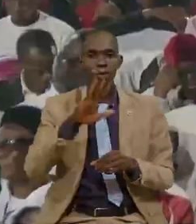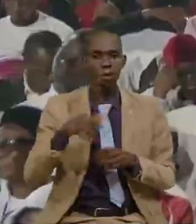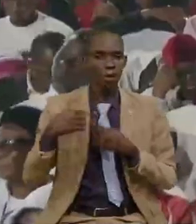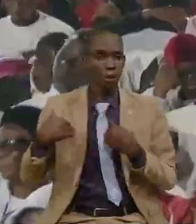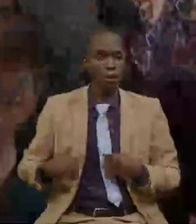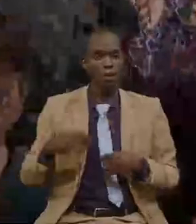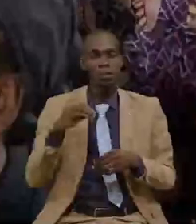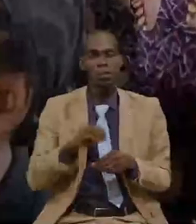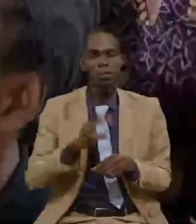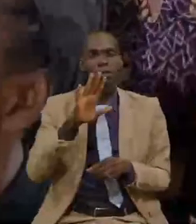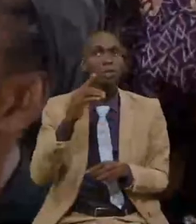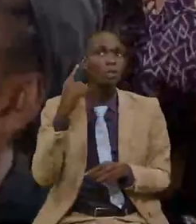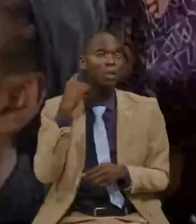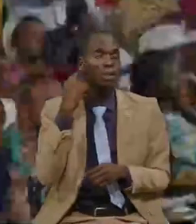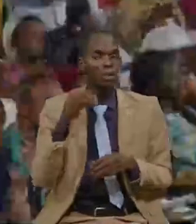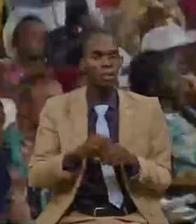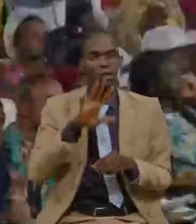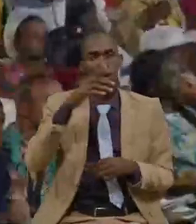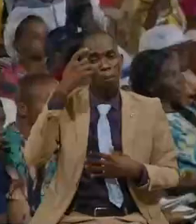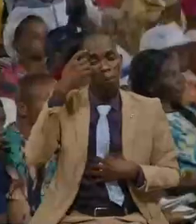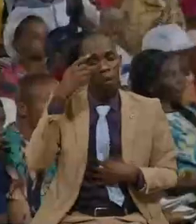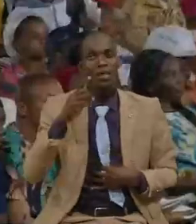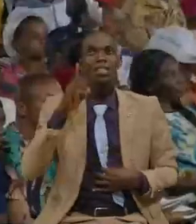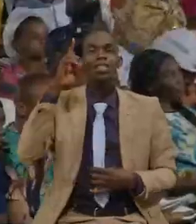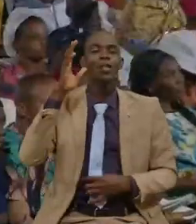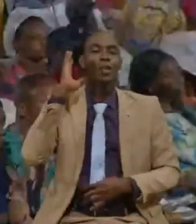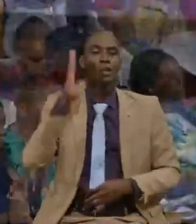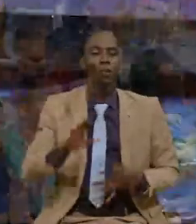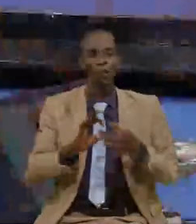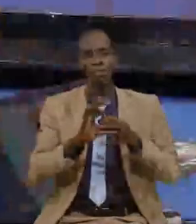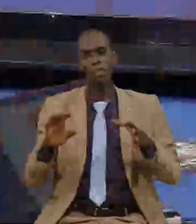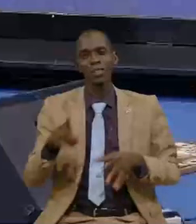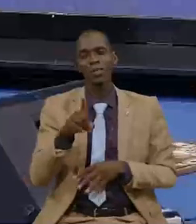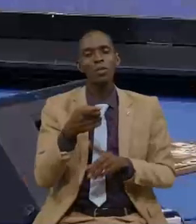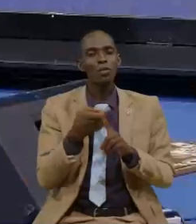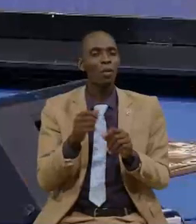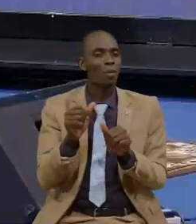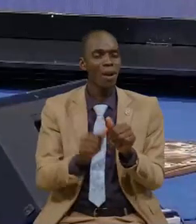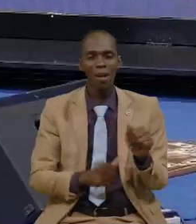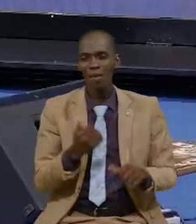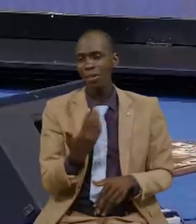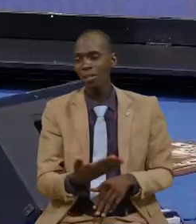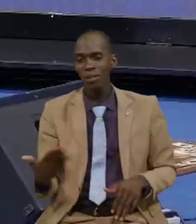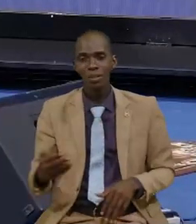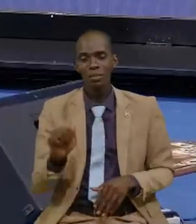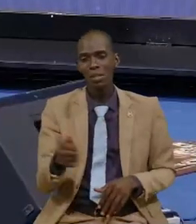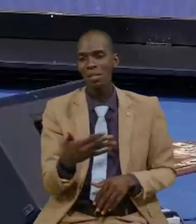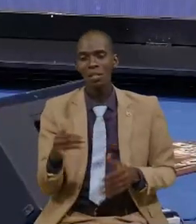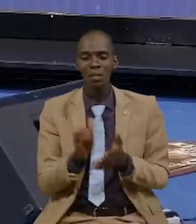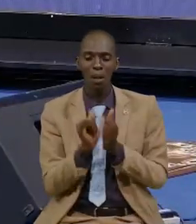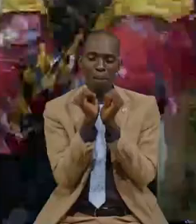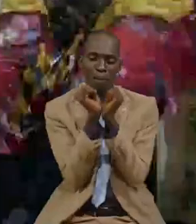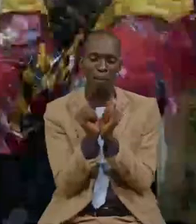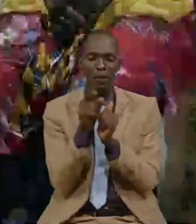Il libérera votre corps, vos yeux, vos oreilles, votre mental, votre mentalité. Christ